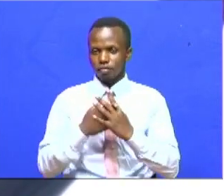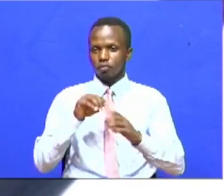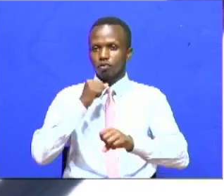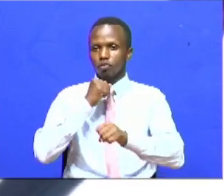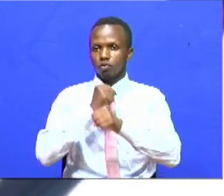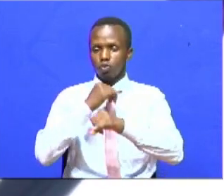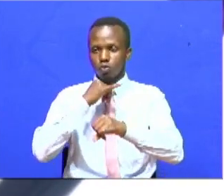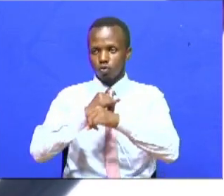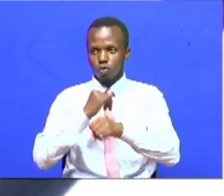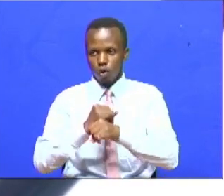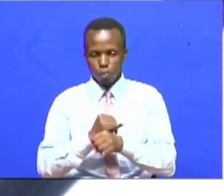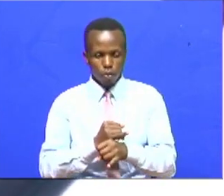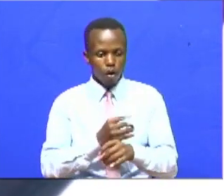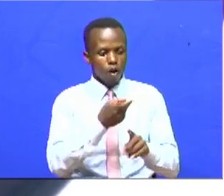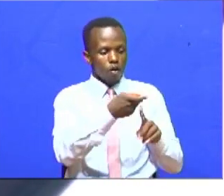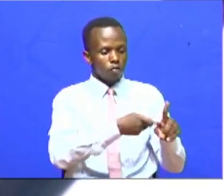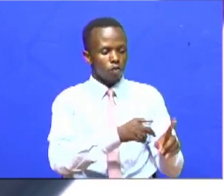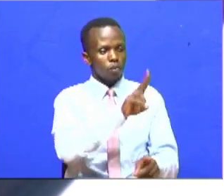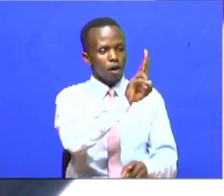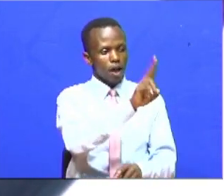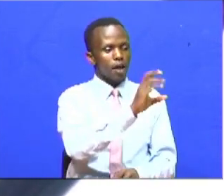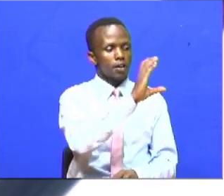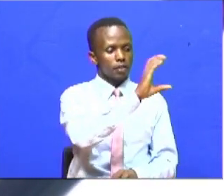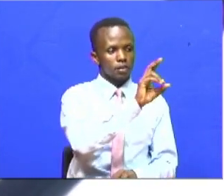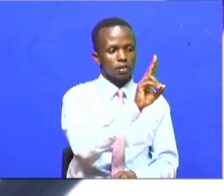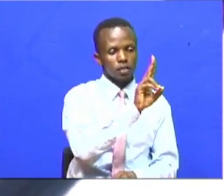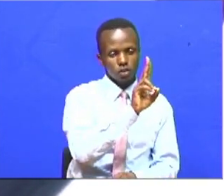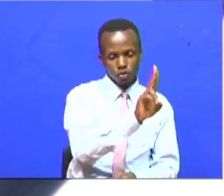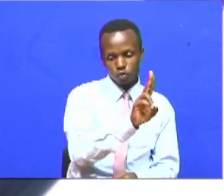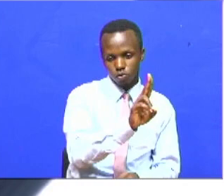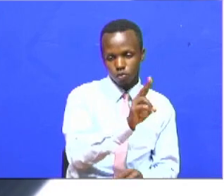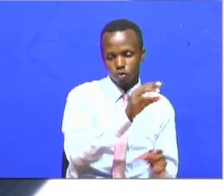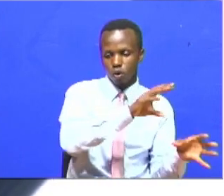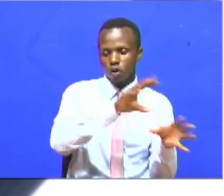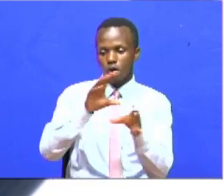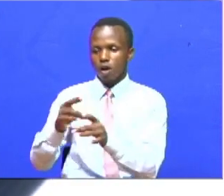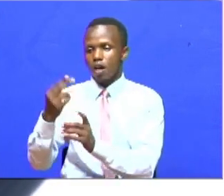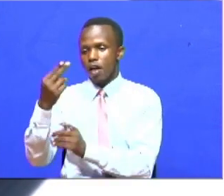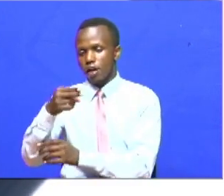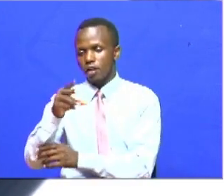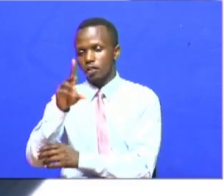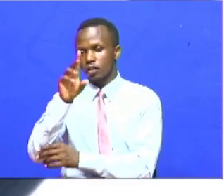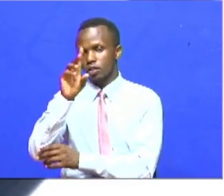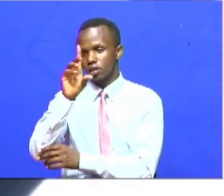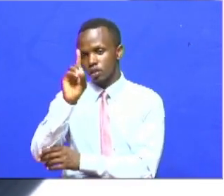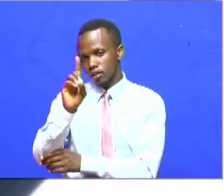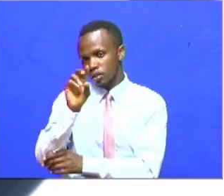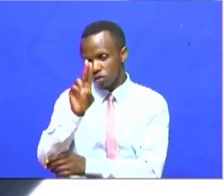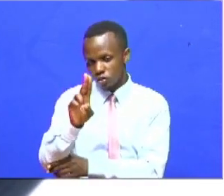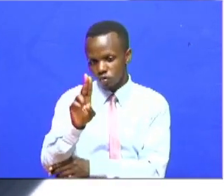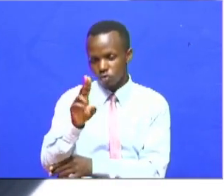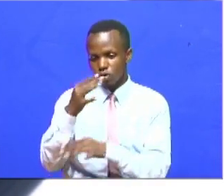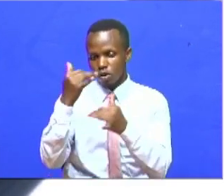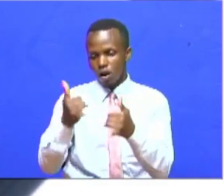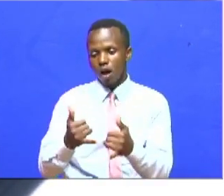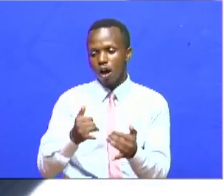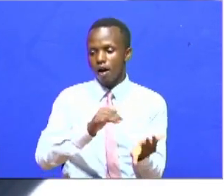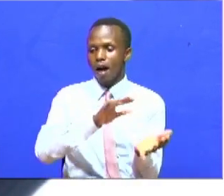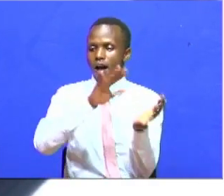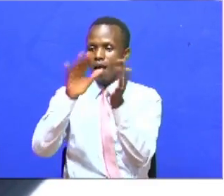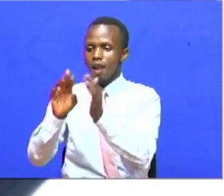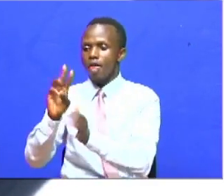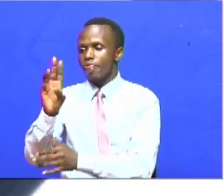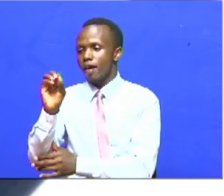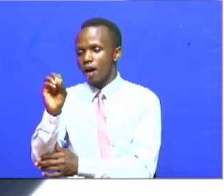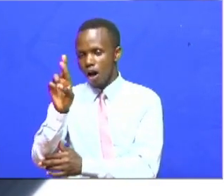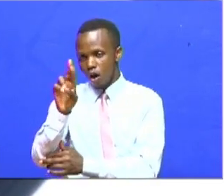ametoka ICU, ameenda HDU. Amekaa hapo mwezi sita, ametoka, ako kwa ward. Sasa